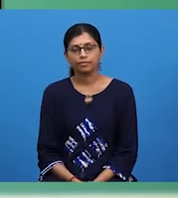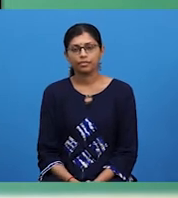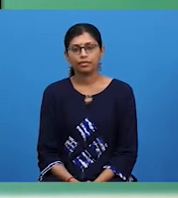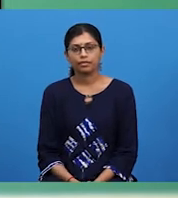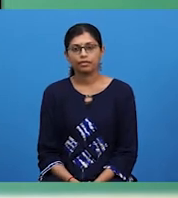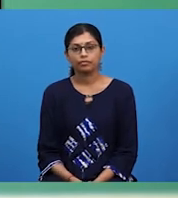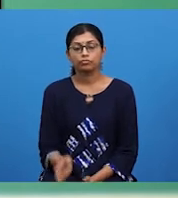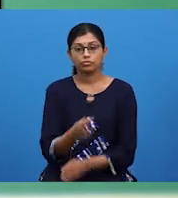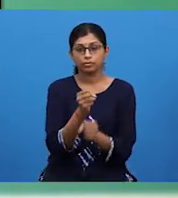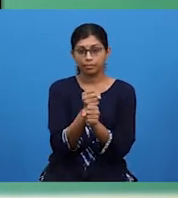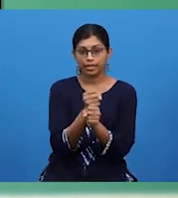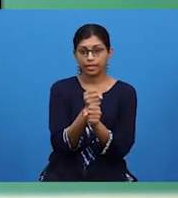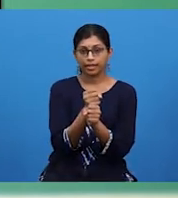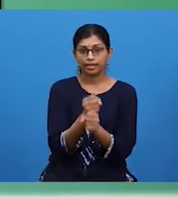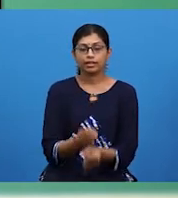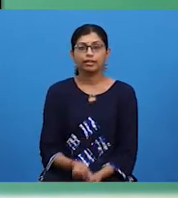Dapatkah murid-murid?